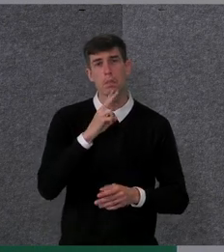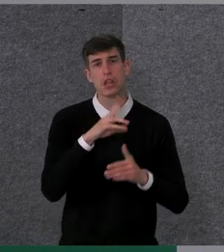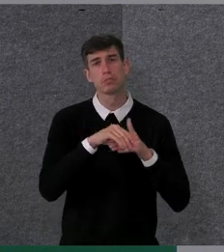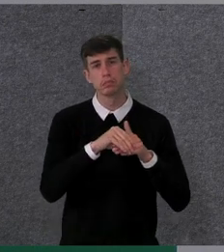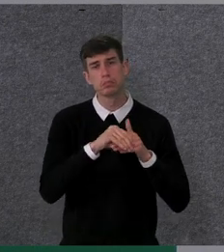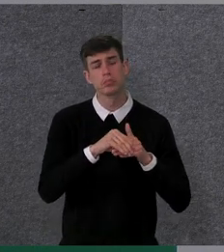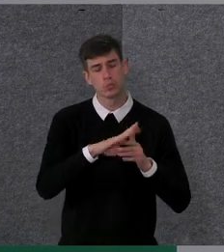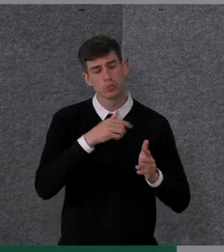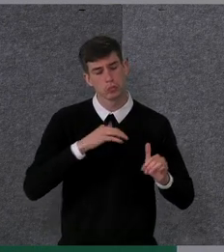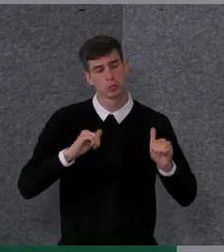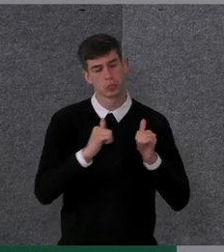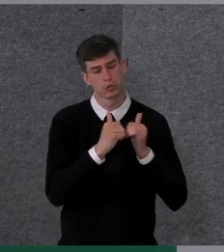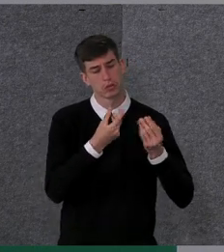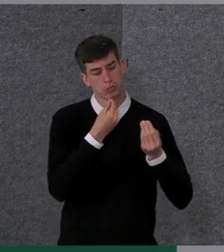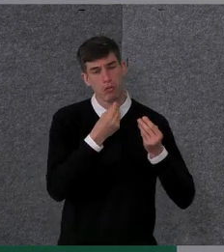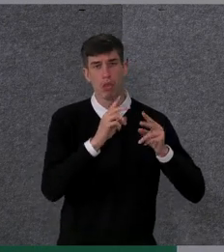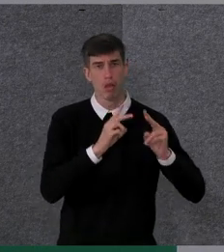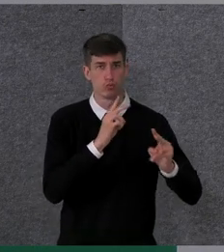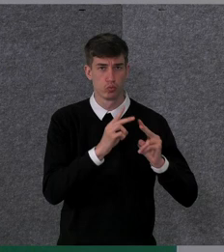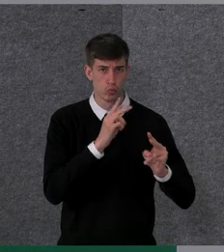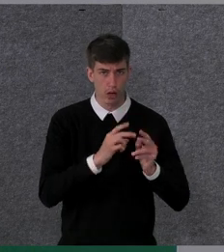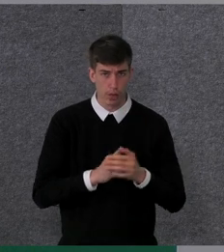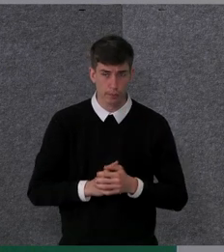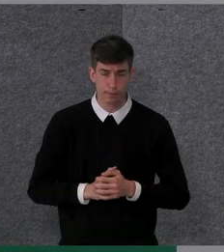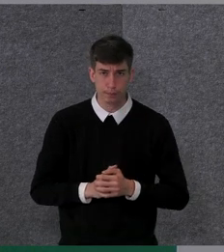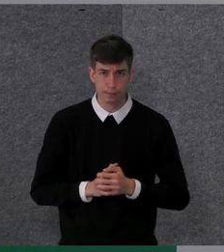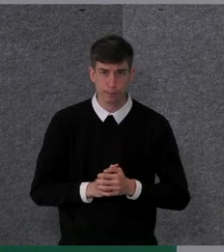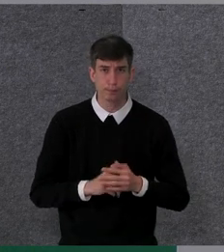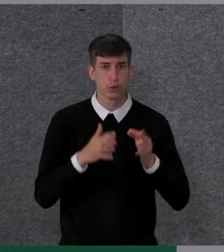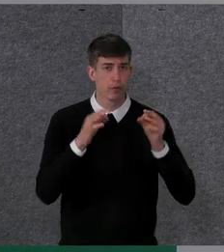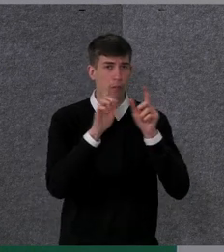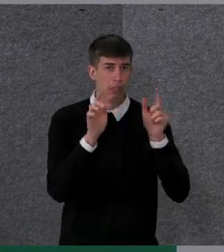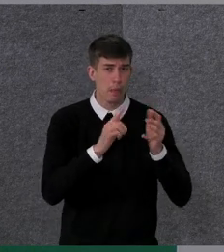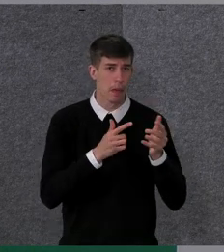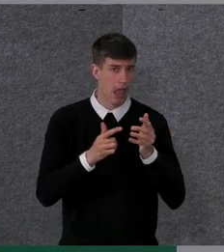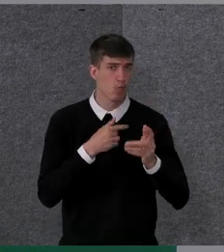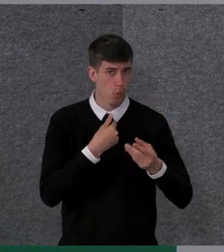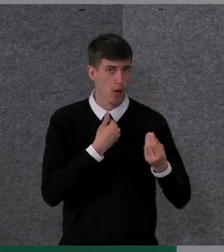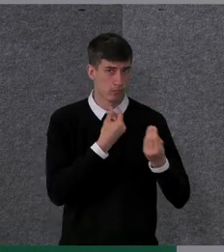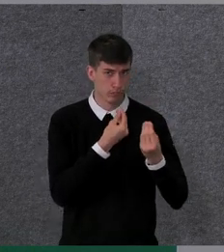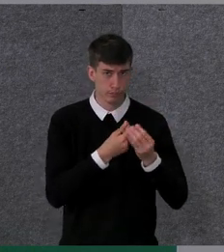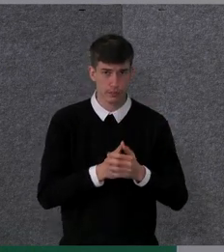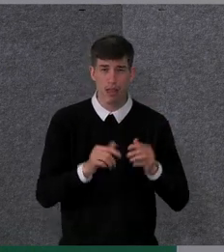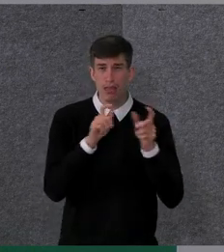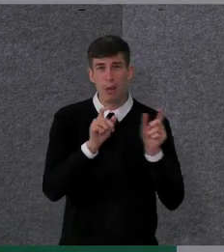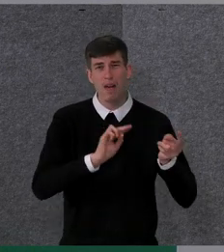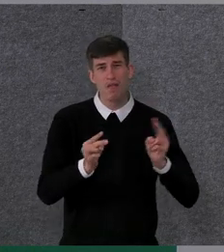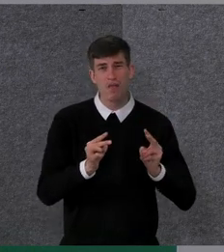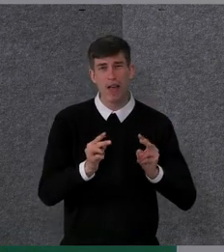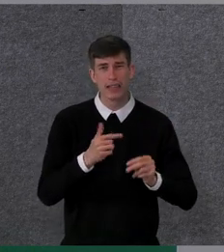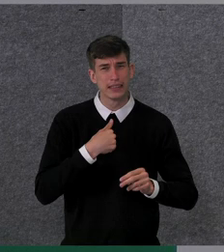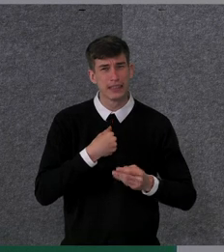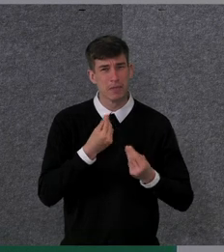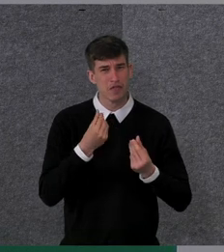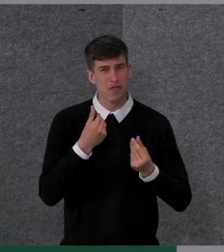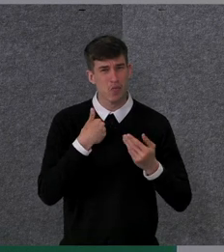Freund verabredet. Wir haben uns in einem Restaurant getroffen und über den Anschlag gesprochen. Als wir das Thema wechselten, habe ich gemerkt, dass ich